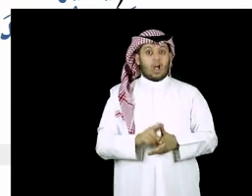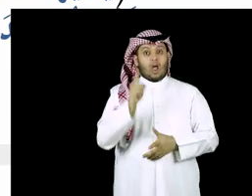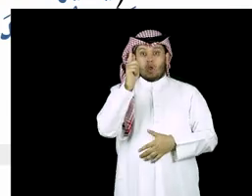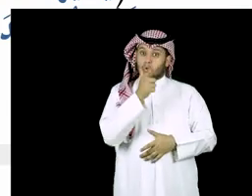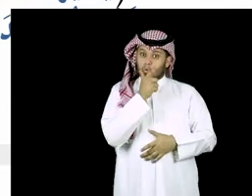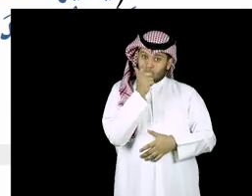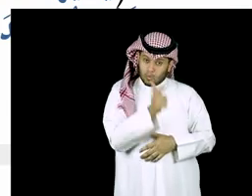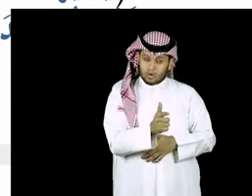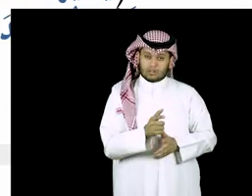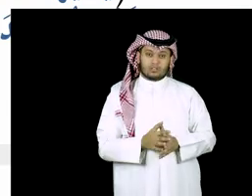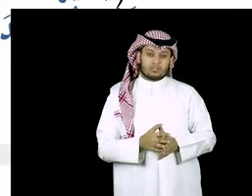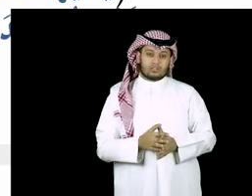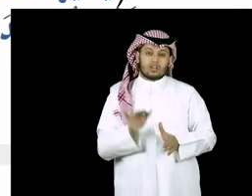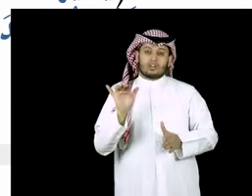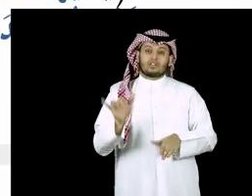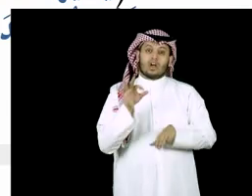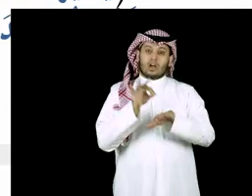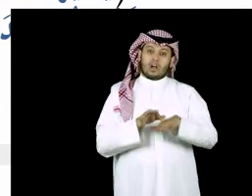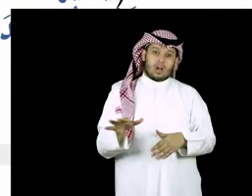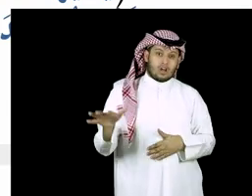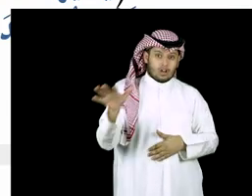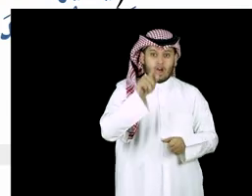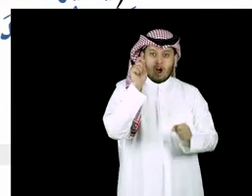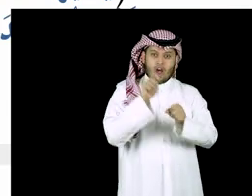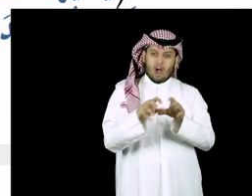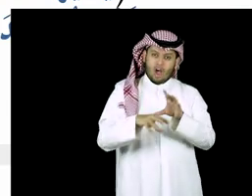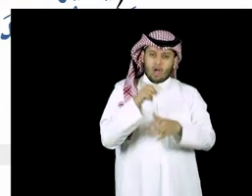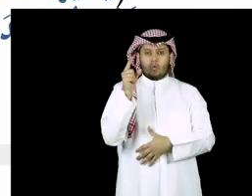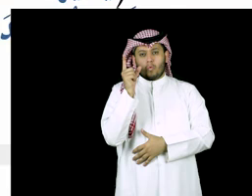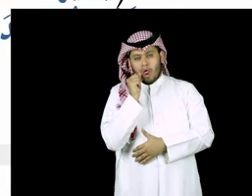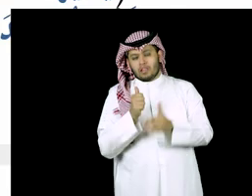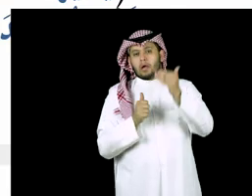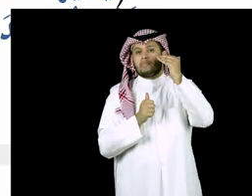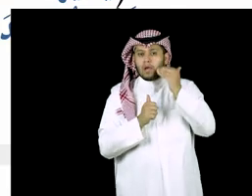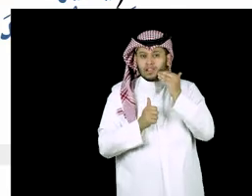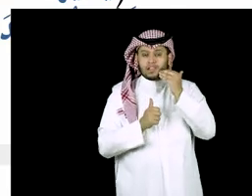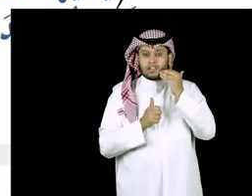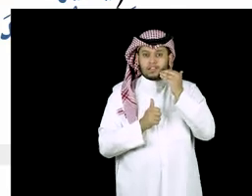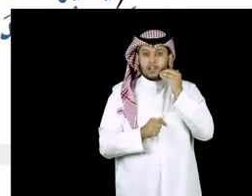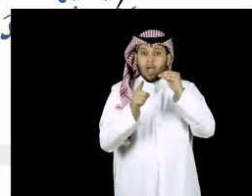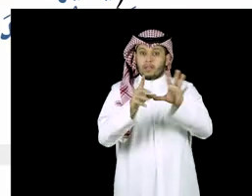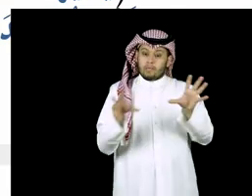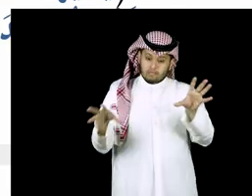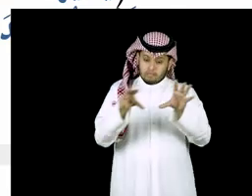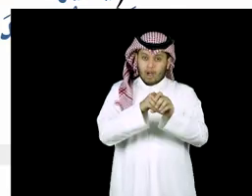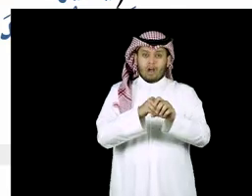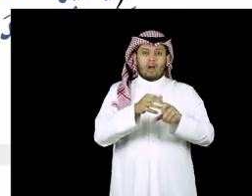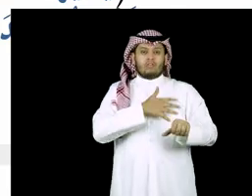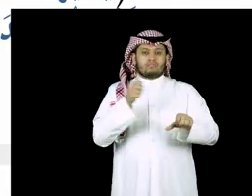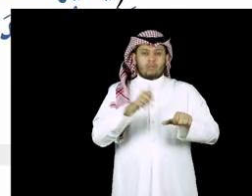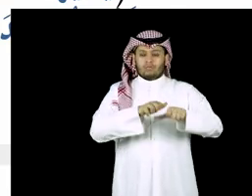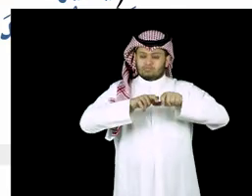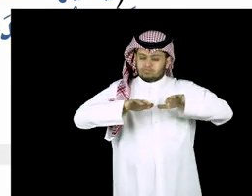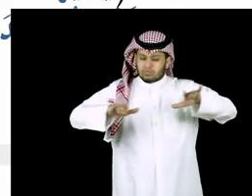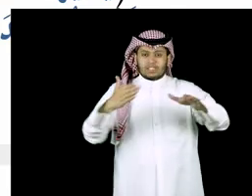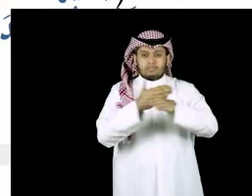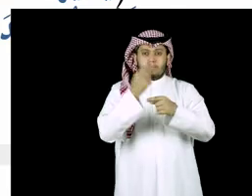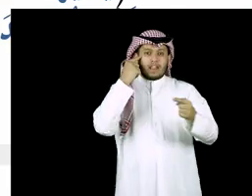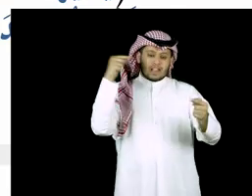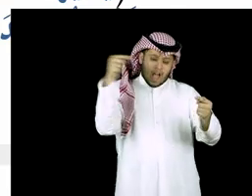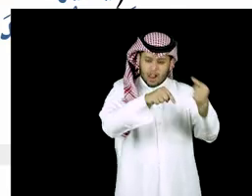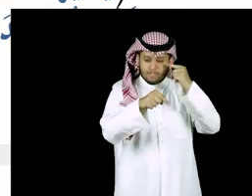تعالى: يا أيها الناس إنا خلقناكم من ذكر وأنثى وجعلناكم شعوبا وقبائل